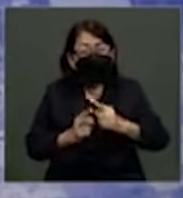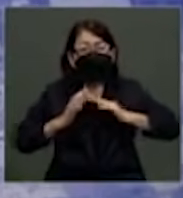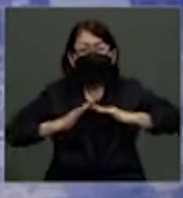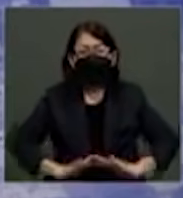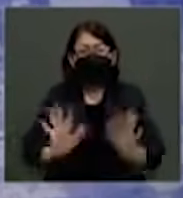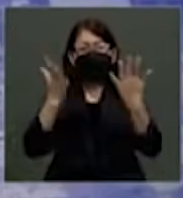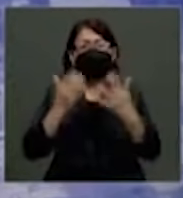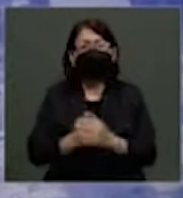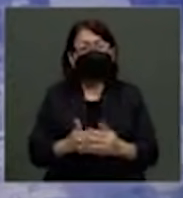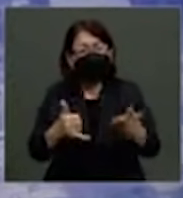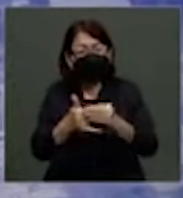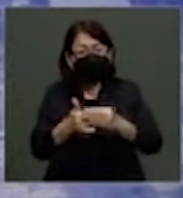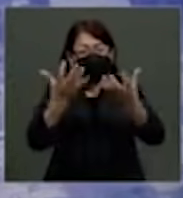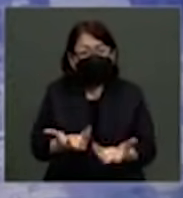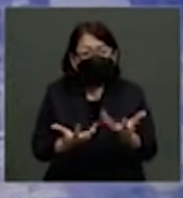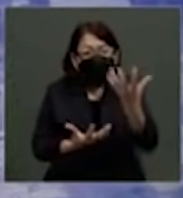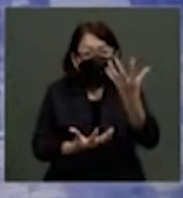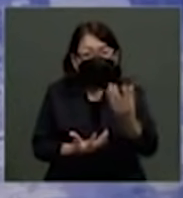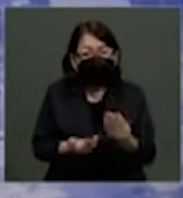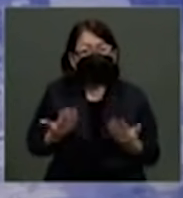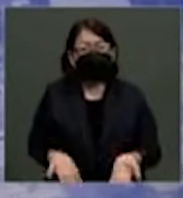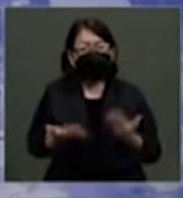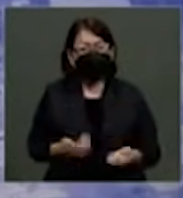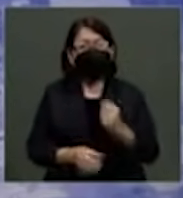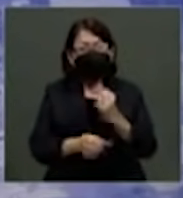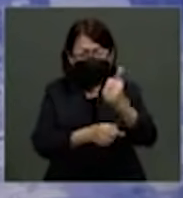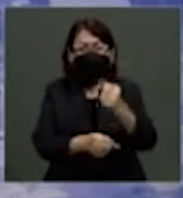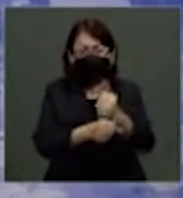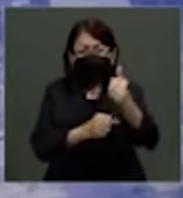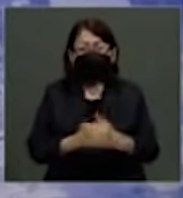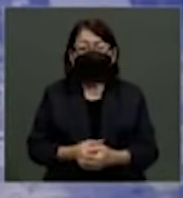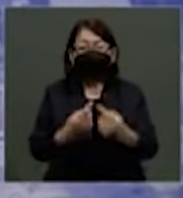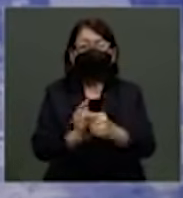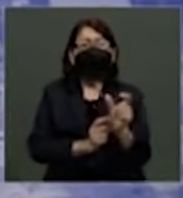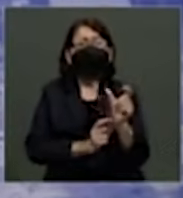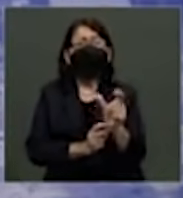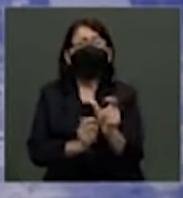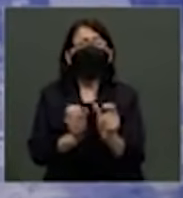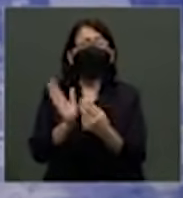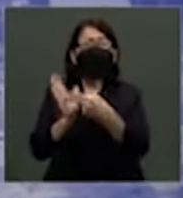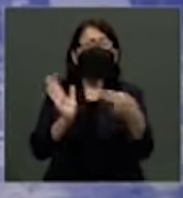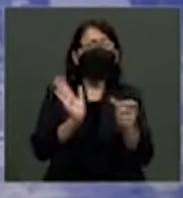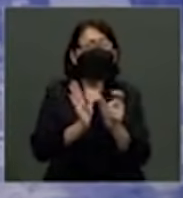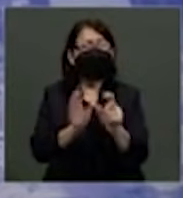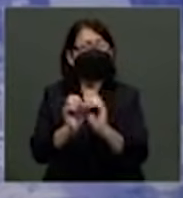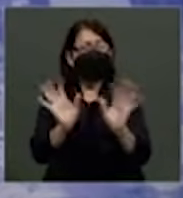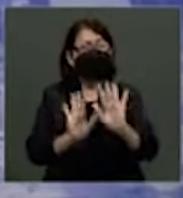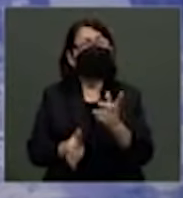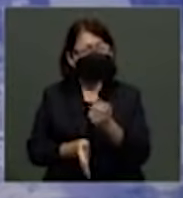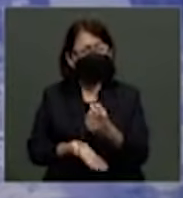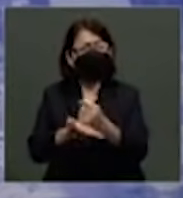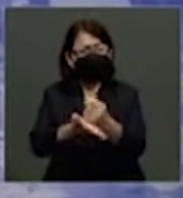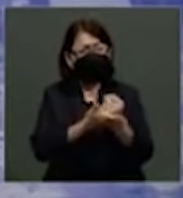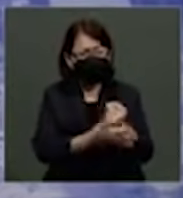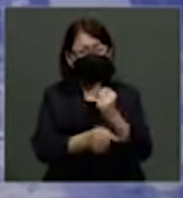ได้ในเรื่องของการลดป่วยนะครับแล้วก็ทำให้จำนวนของผู้ที่ป่วยหนักลดน้อยลงอันนี้ก็ให้นำม